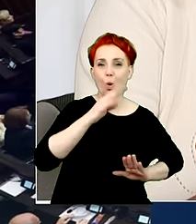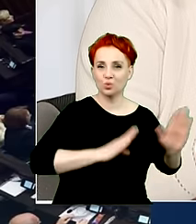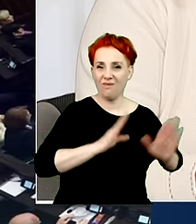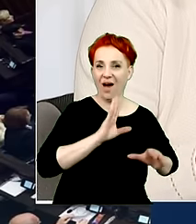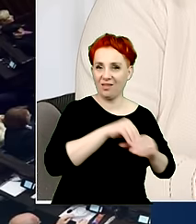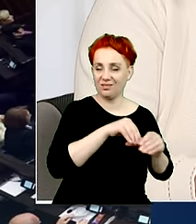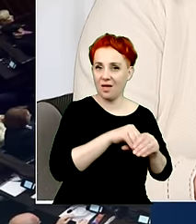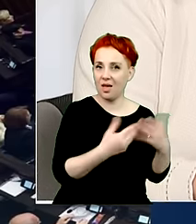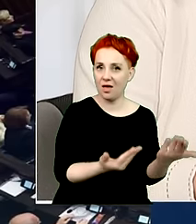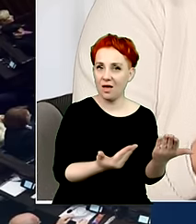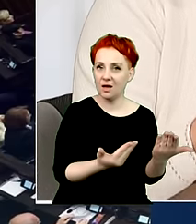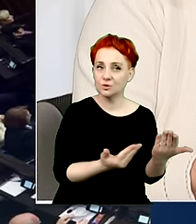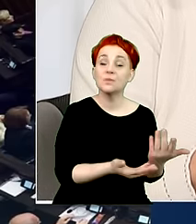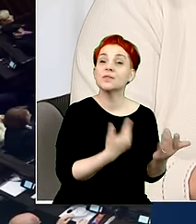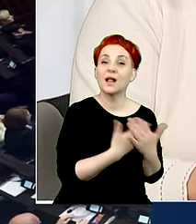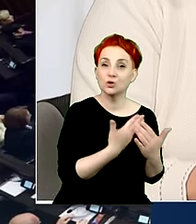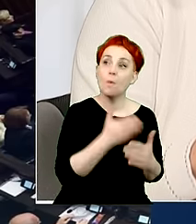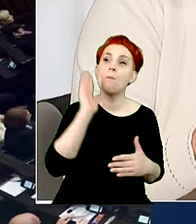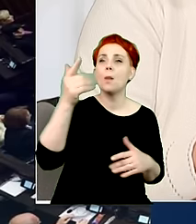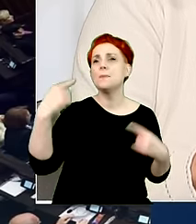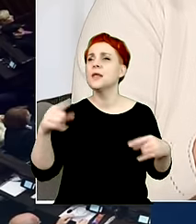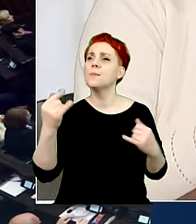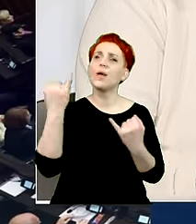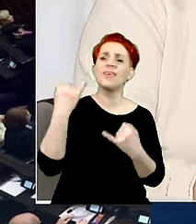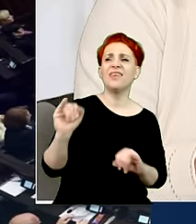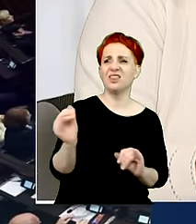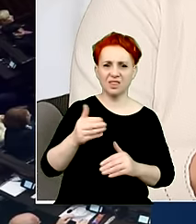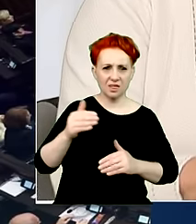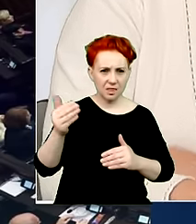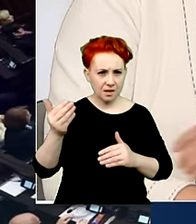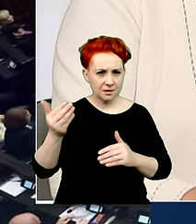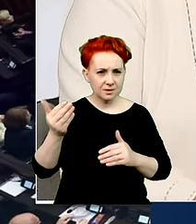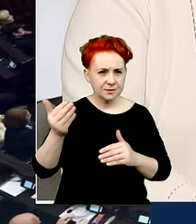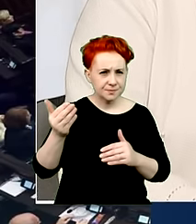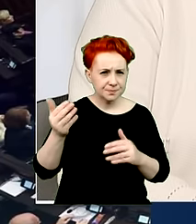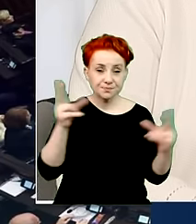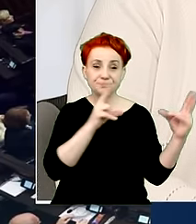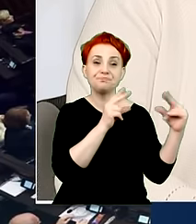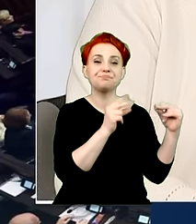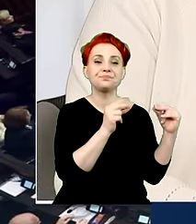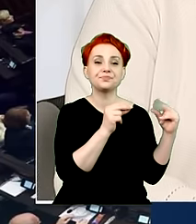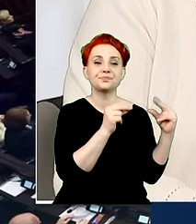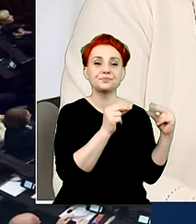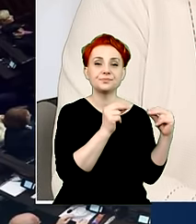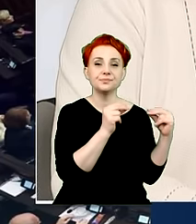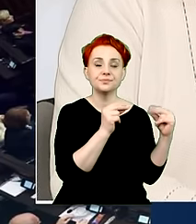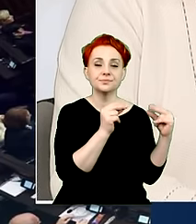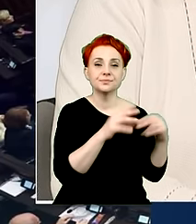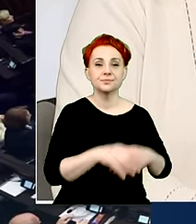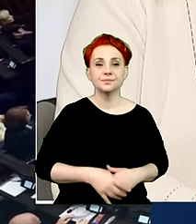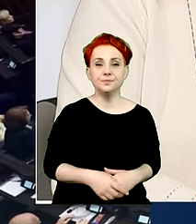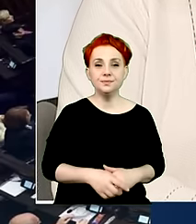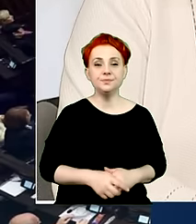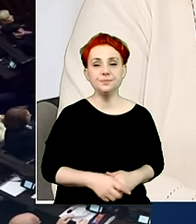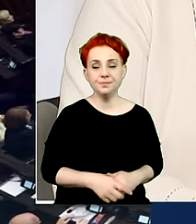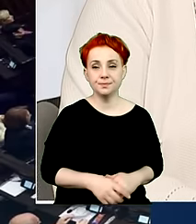bo żeby później nie było jakiegoś silnego mandatu. No oczywiście, dlatego bojkotowali też referendum w trakcie wyborów październikowych. Tak, ja mówię o